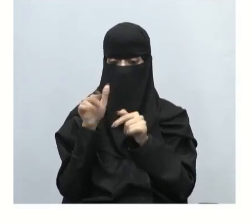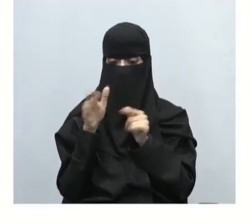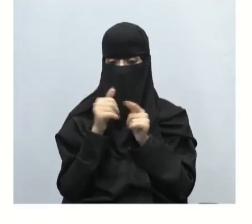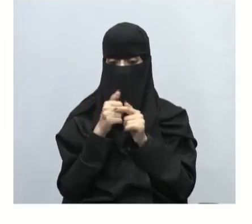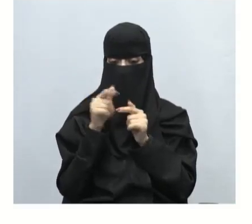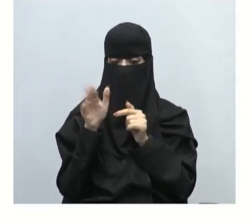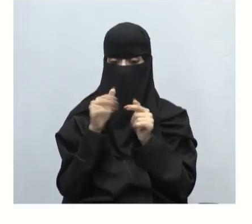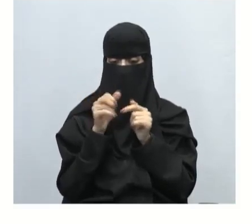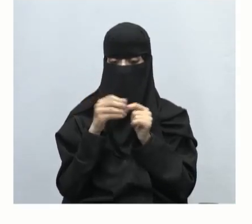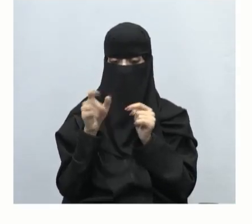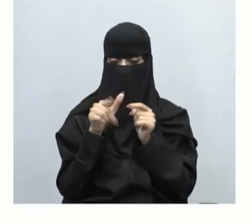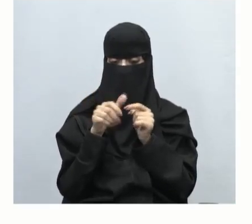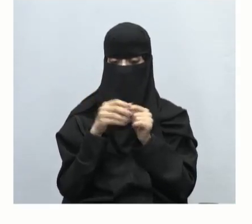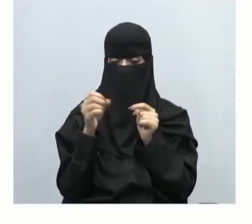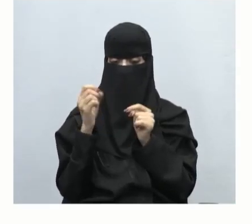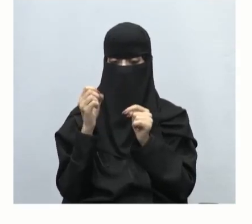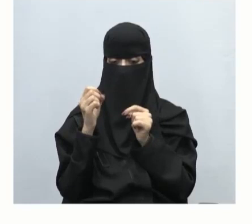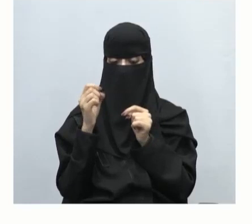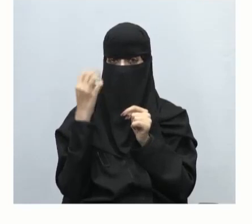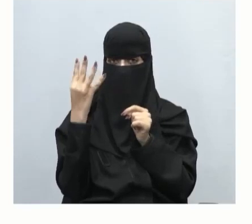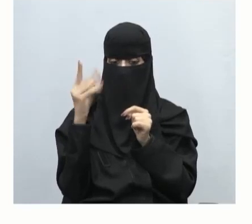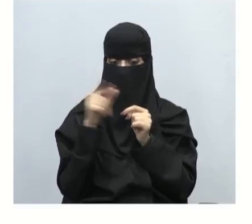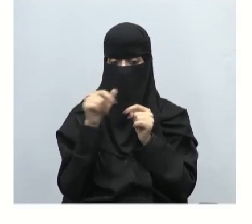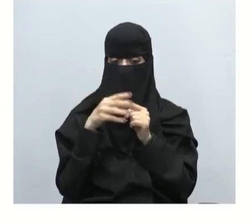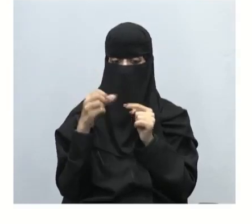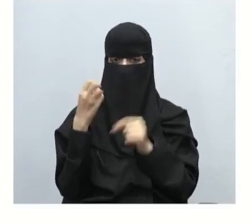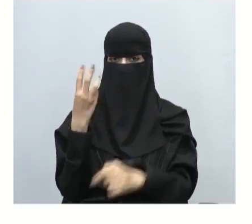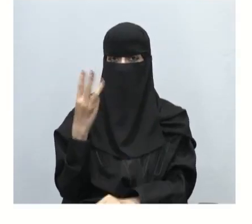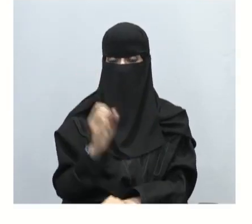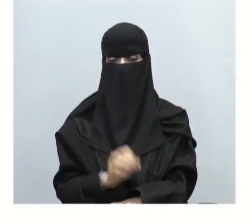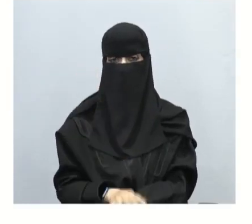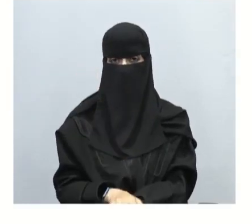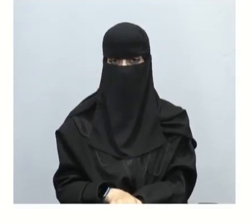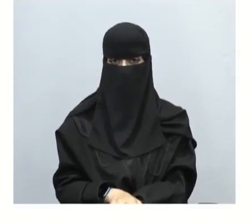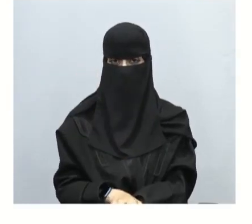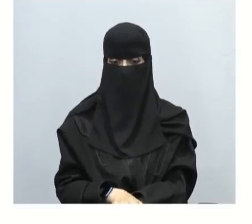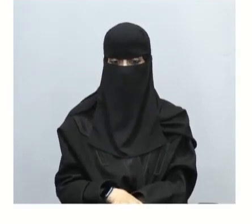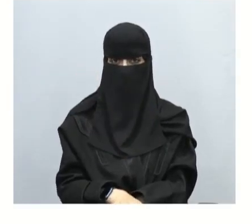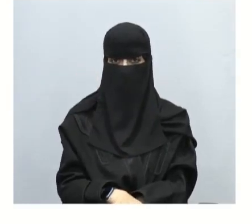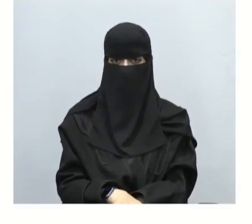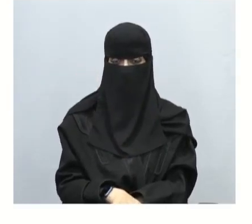هذا الراس احداثيه على محور السينات اربعه وعلى محور الصادات سالب